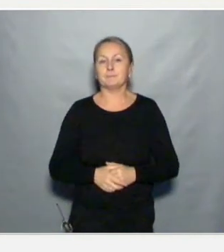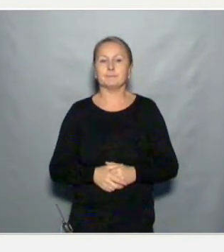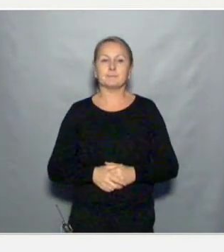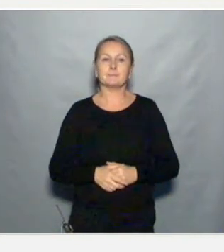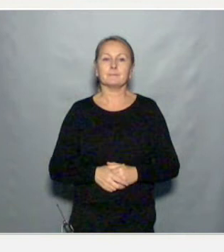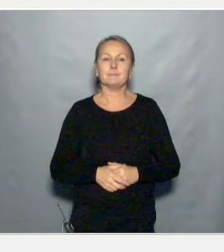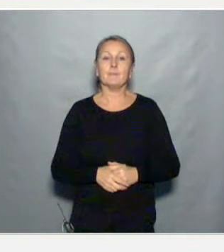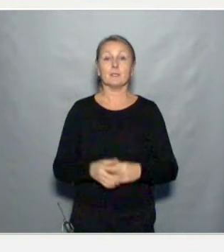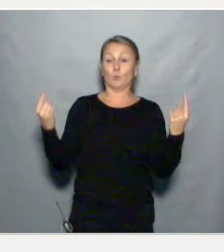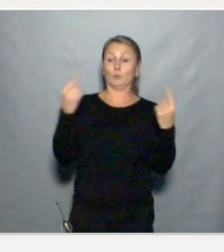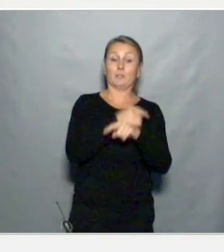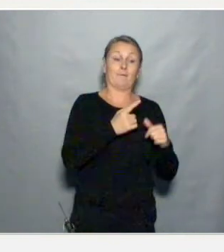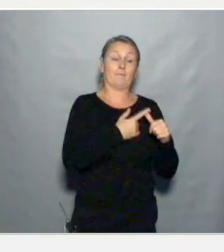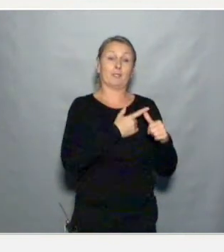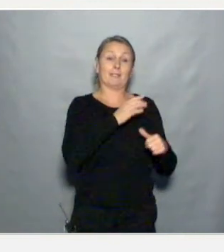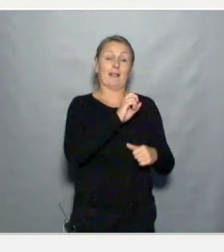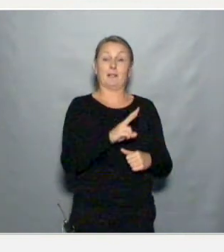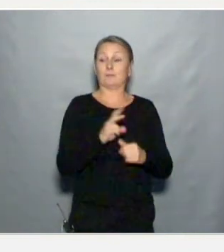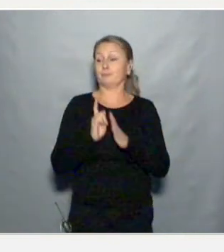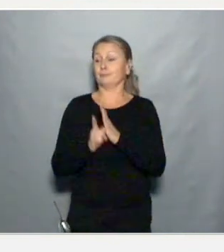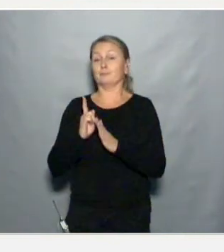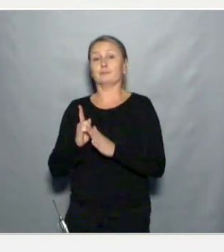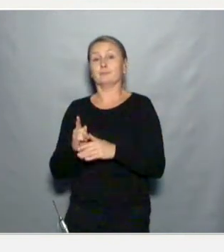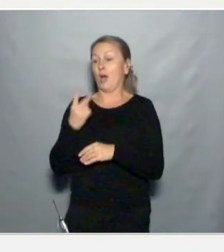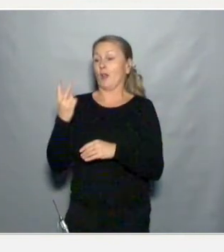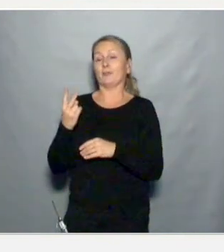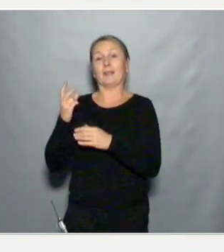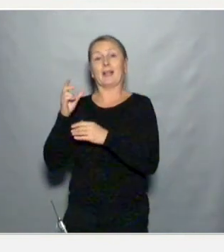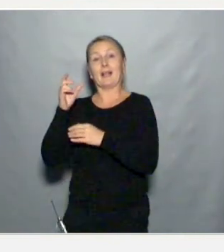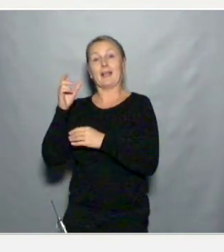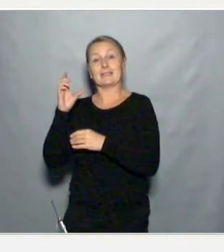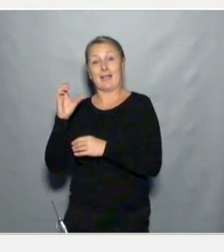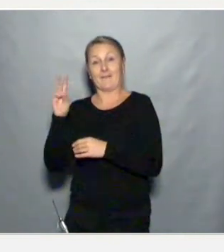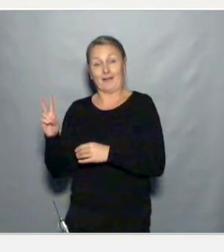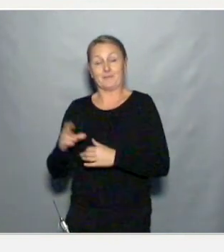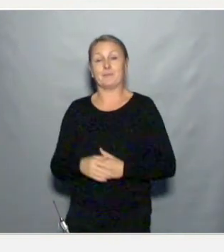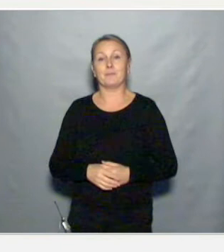Som en kontrast till mitt första CV ska ni bara snabbt få se ett utdrag ur mitt andra CV.